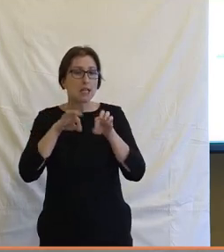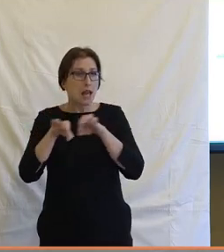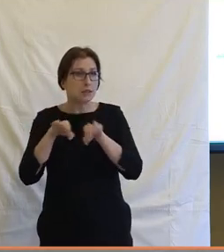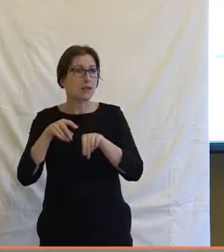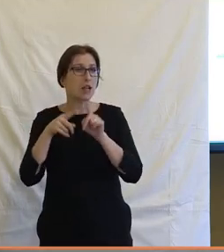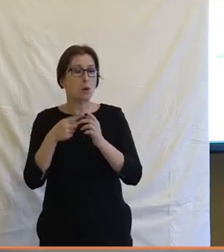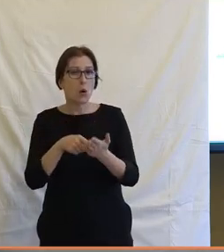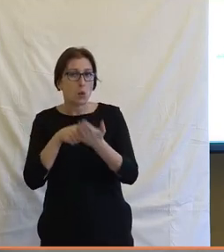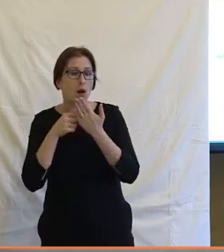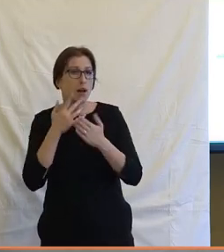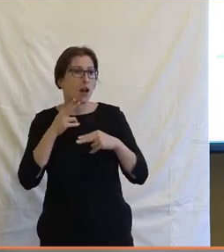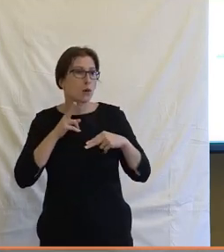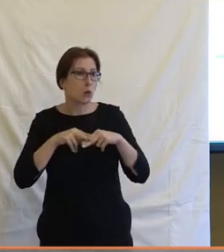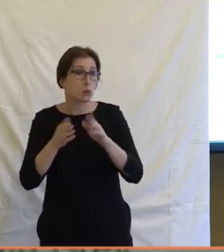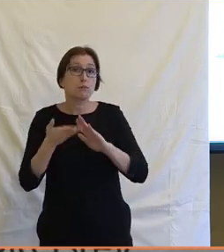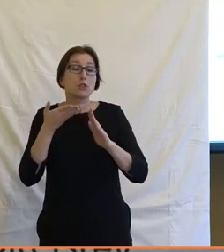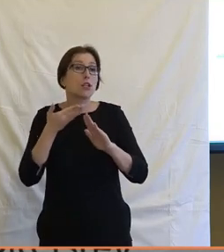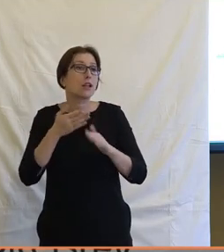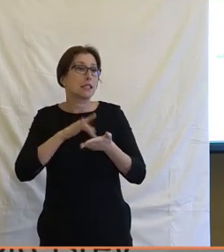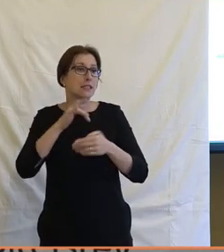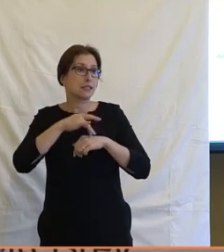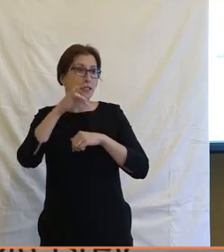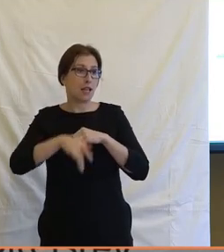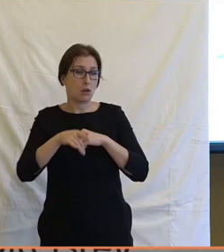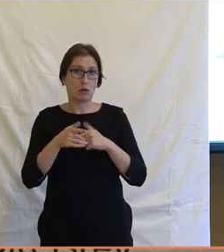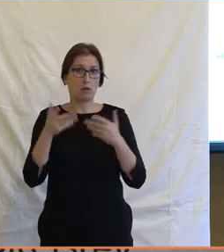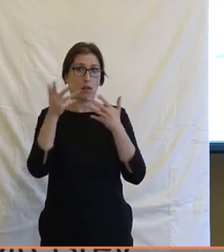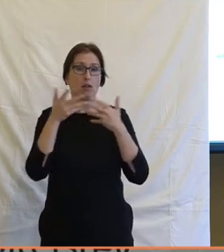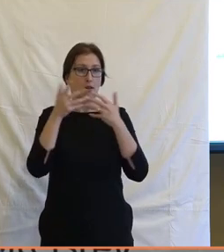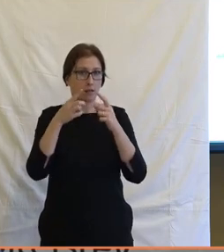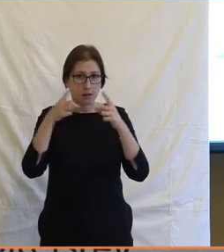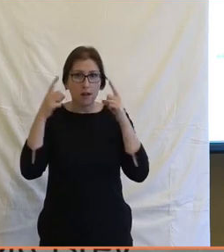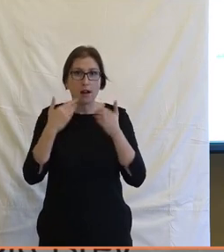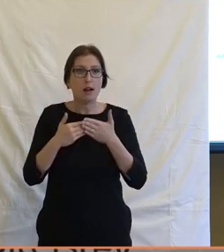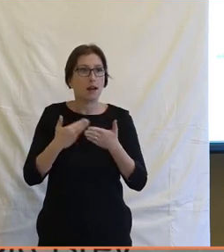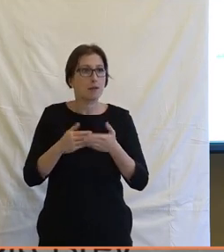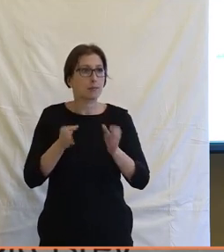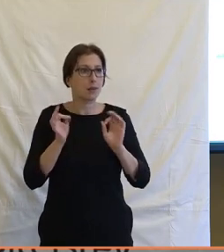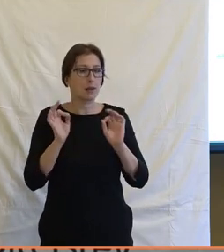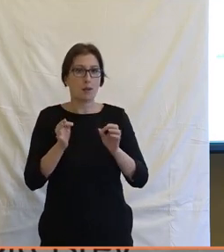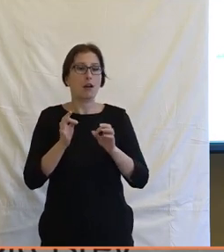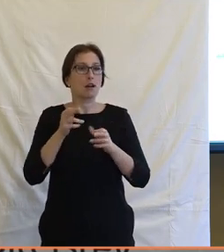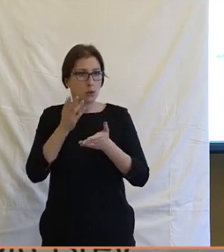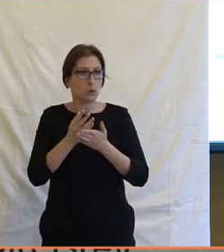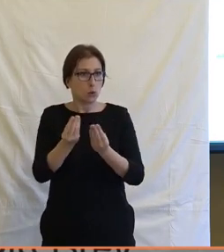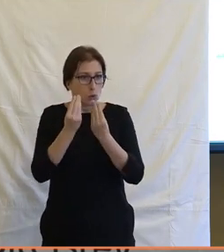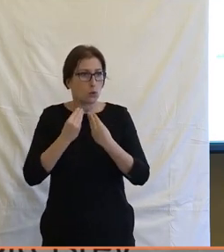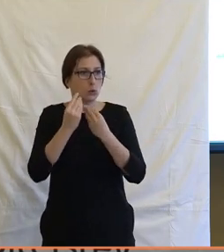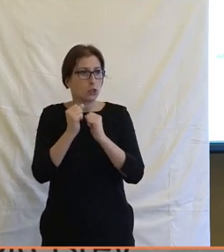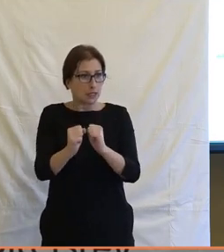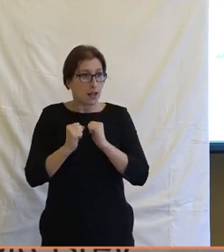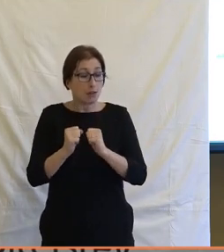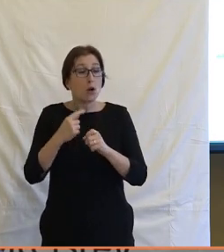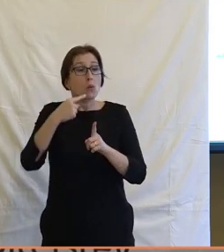nebo seznámit toho seniora s touhletou prací nebo s tímhletím cvičením, ale současně pro ty seniory to má obrovskou výhodu v tom, že oni